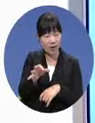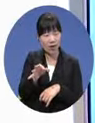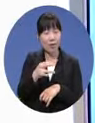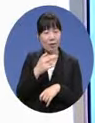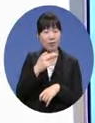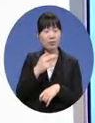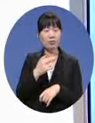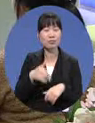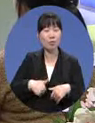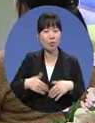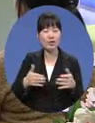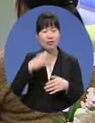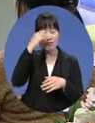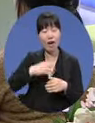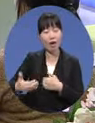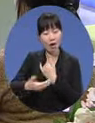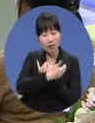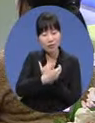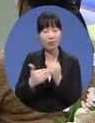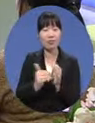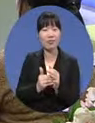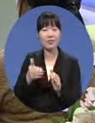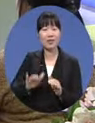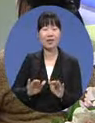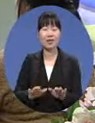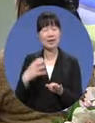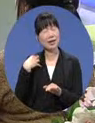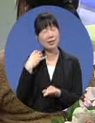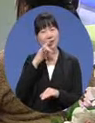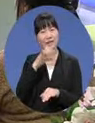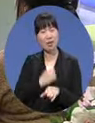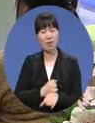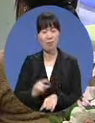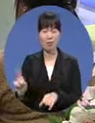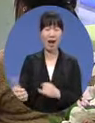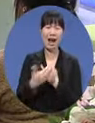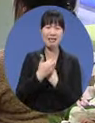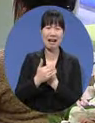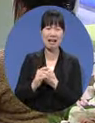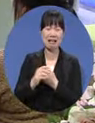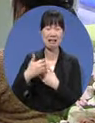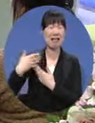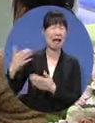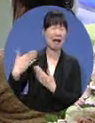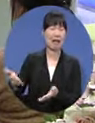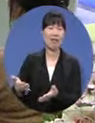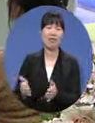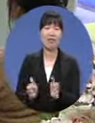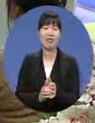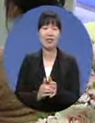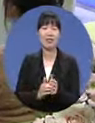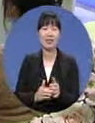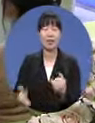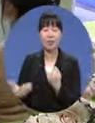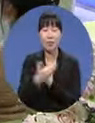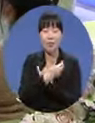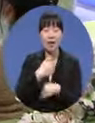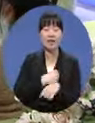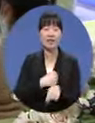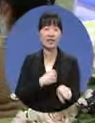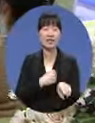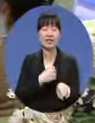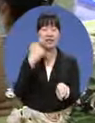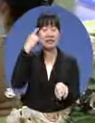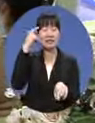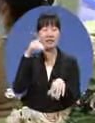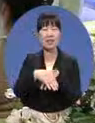거를 그냥 이게 그래서 오늘 감당이 안 되면 아 그 뭘 안아 어떻게 뭐 이렇게 되고 그래서 포옹하는 거는 그렇게 하면